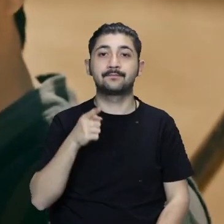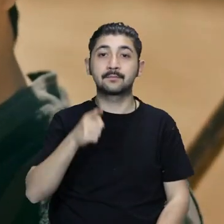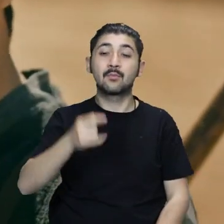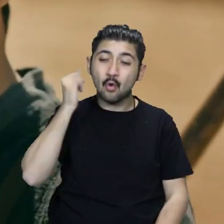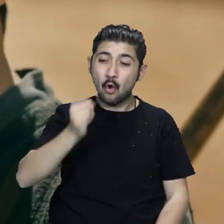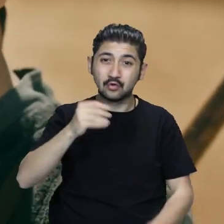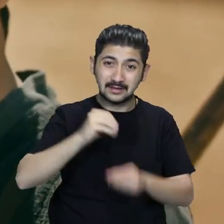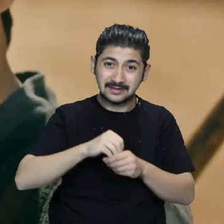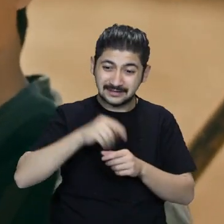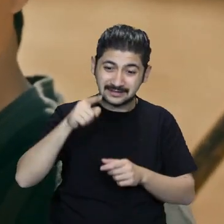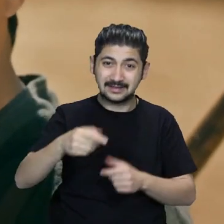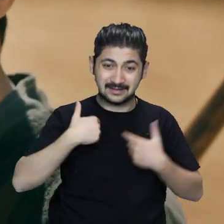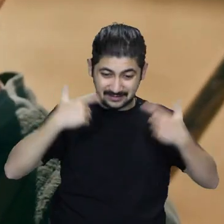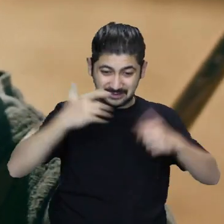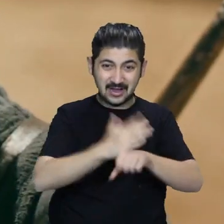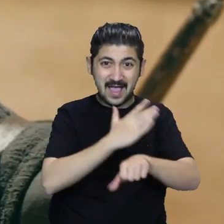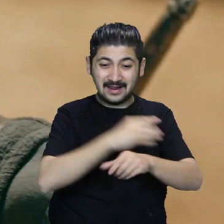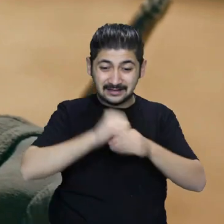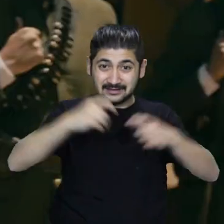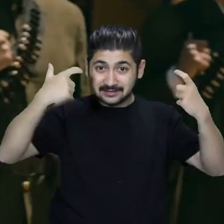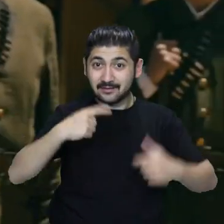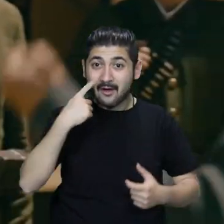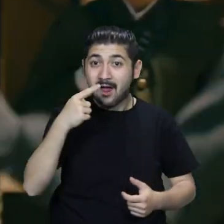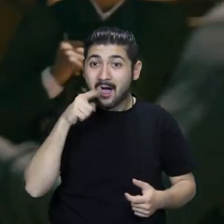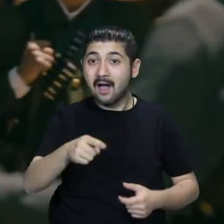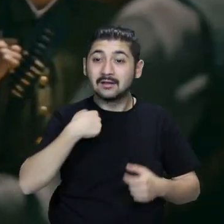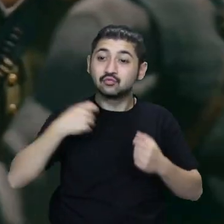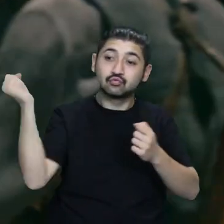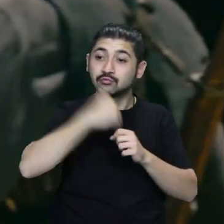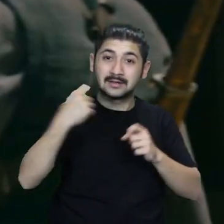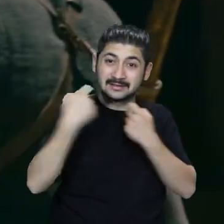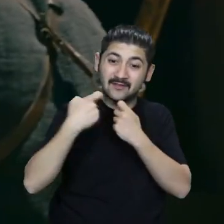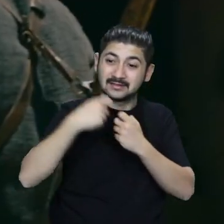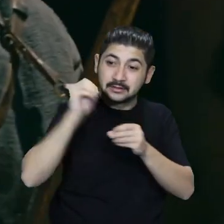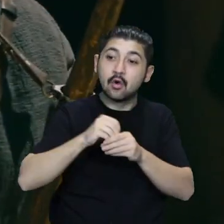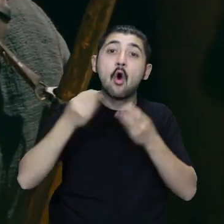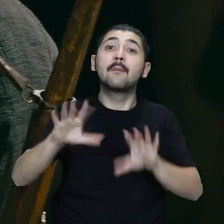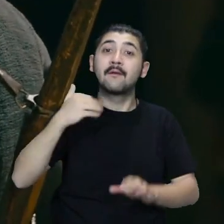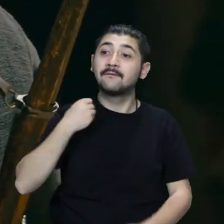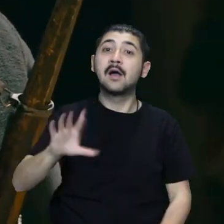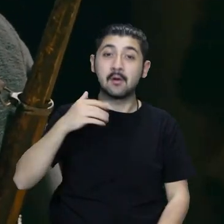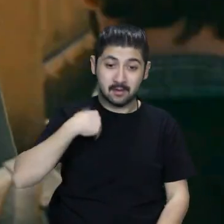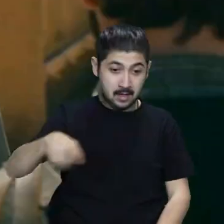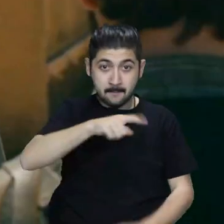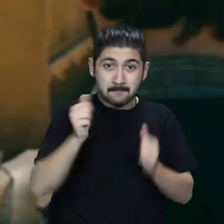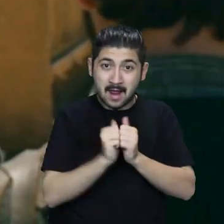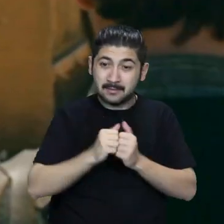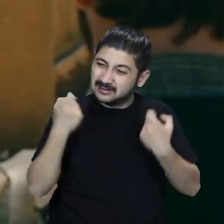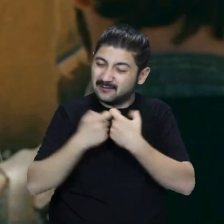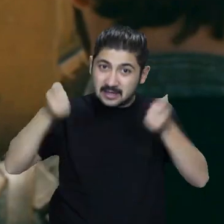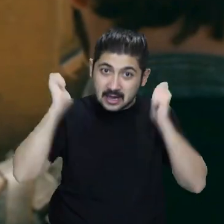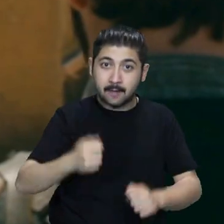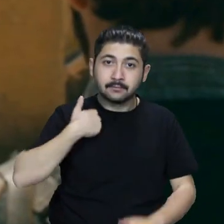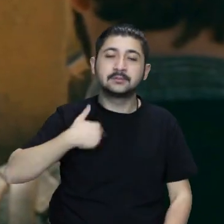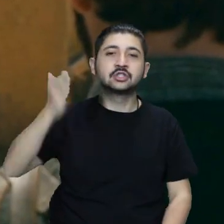Şehrimizi düşmana savaşmadan teslim etmeyeceğiz. Her birinizle omuz omuza cenk etmek benim için şereftir.